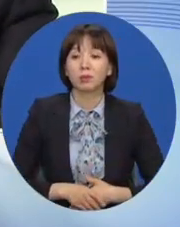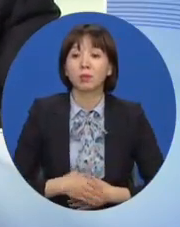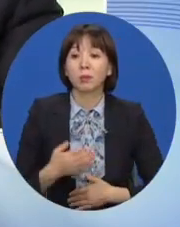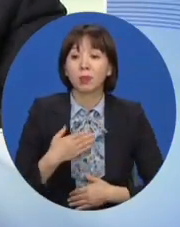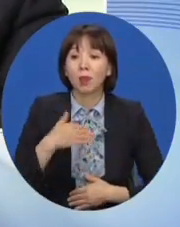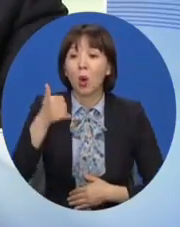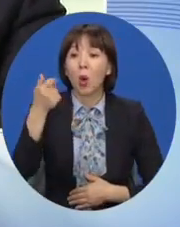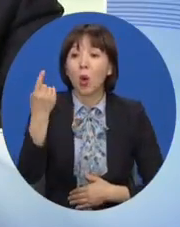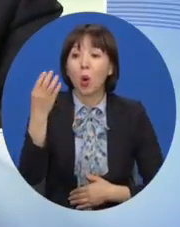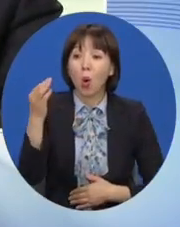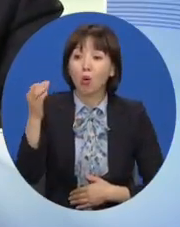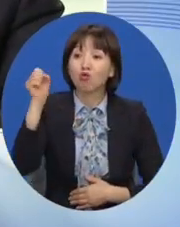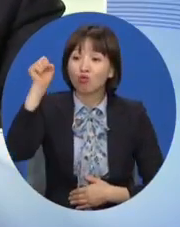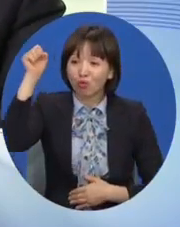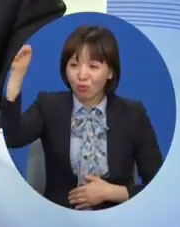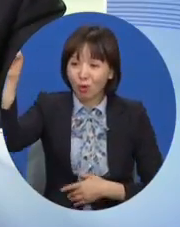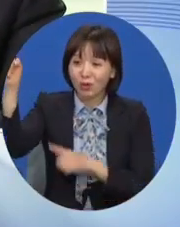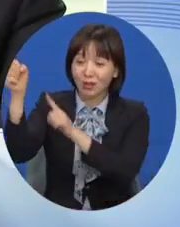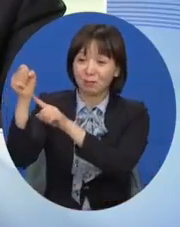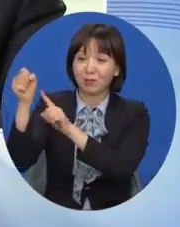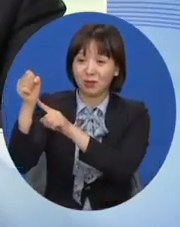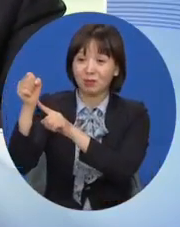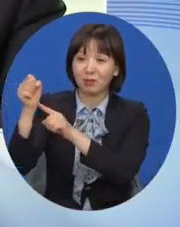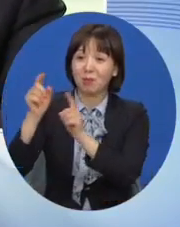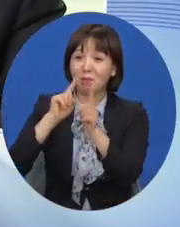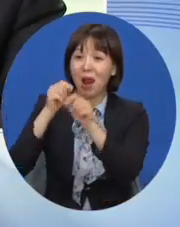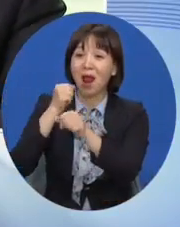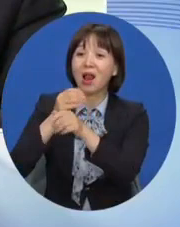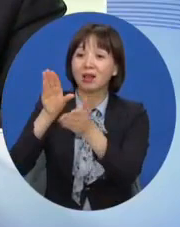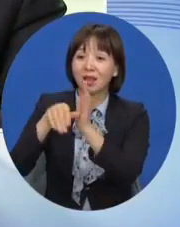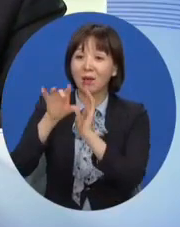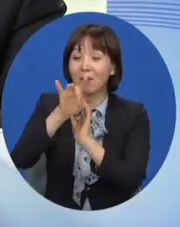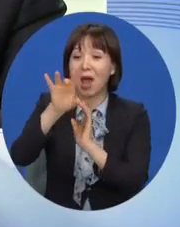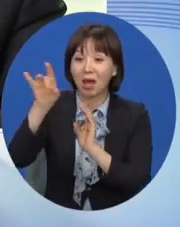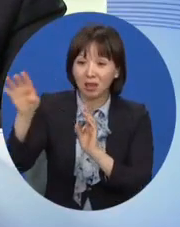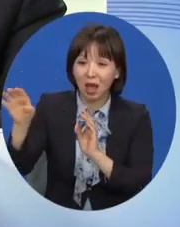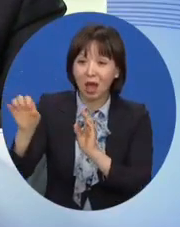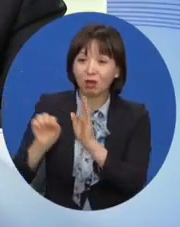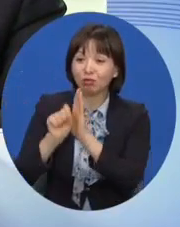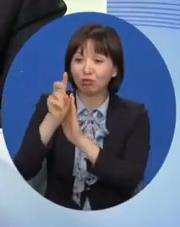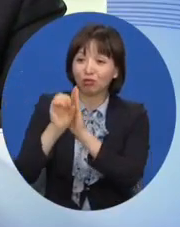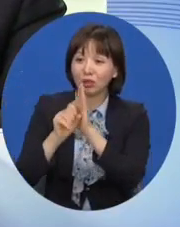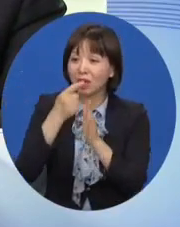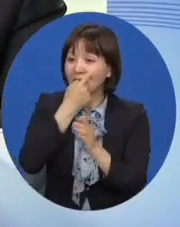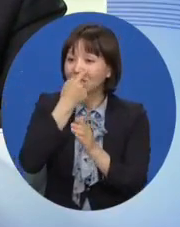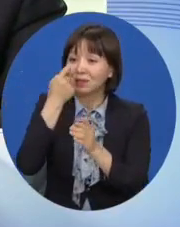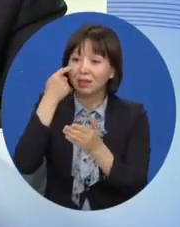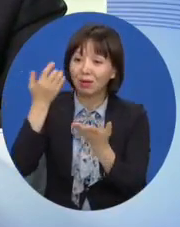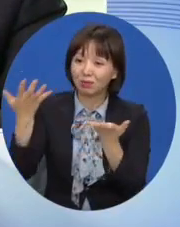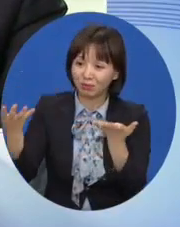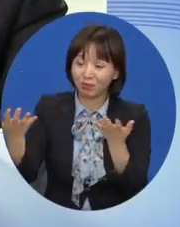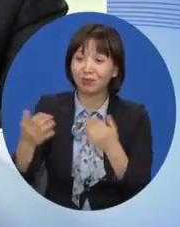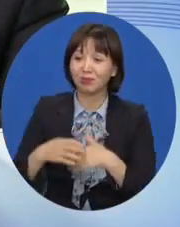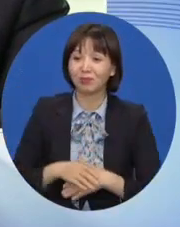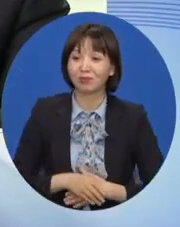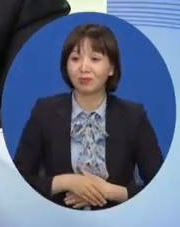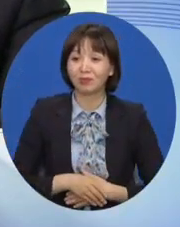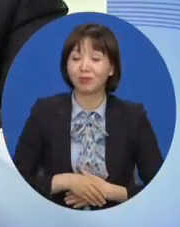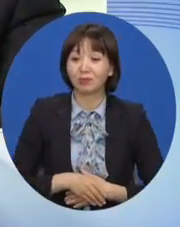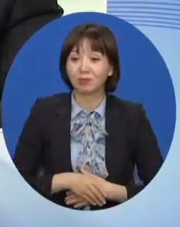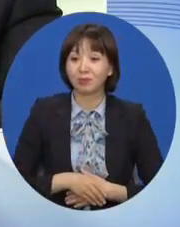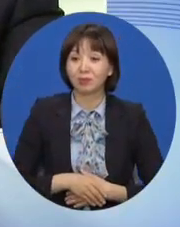우리 홍성주 후보는 말씀할 때마다 수치가 근거 없는 수치를 얘기하고 있습니다. 그래요? 우리